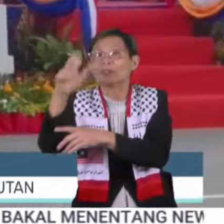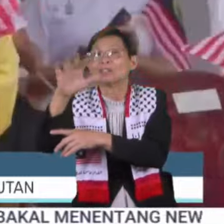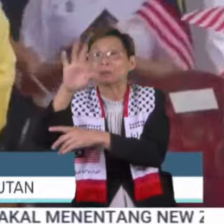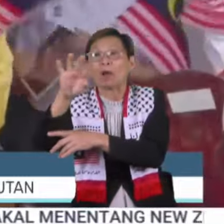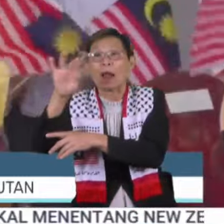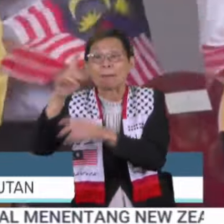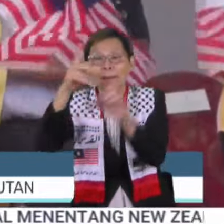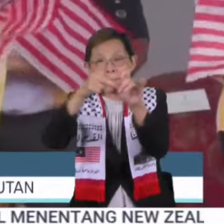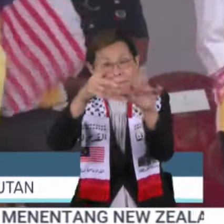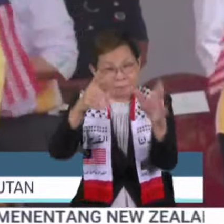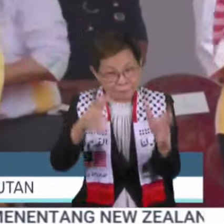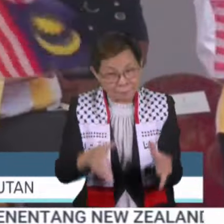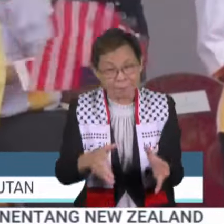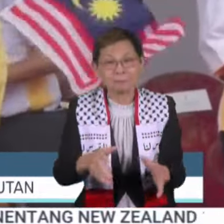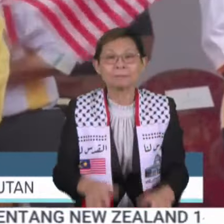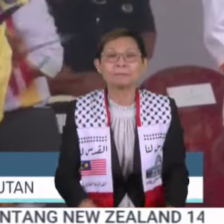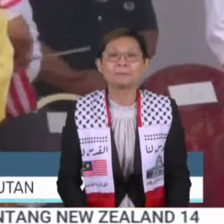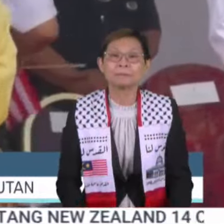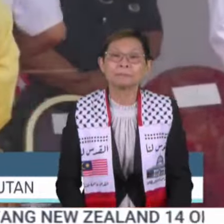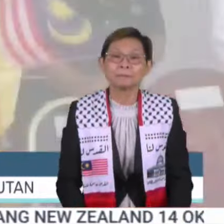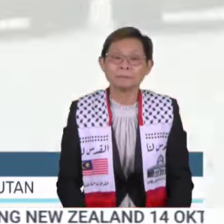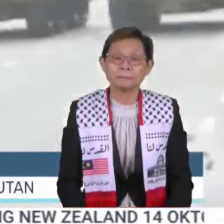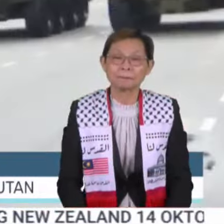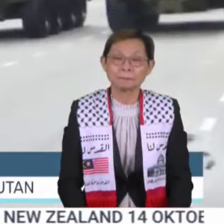8,398 peserta.